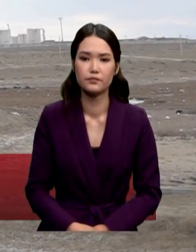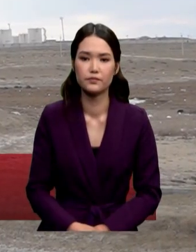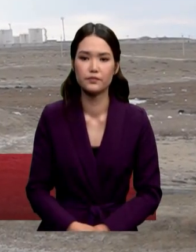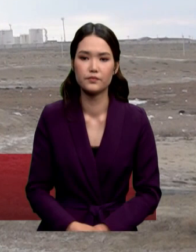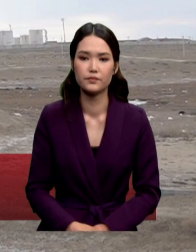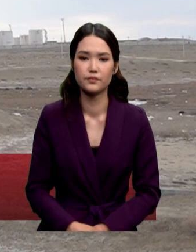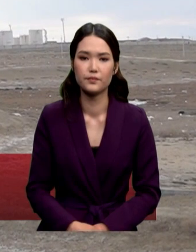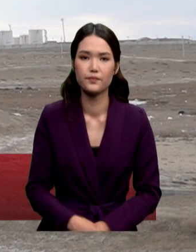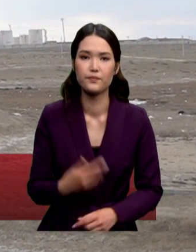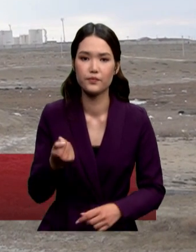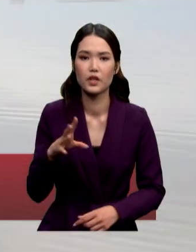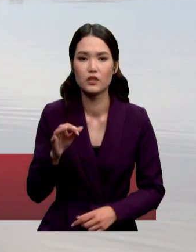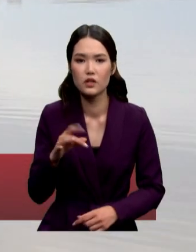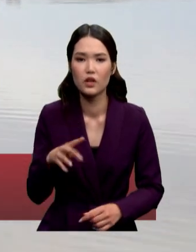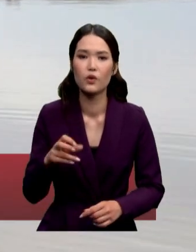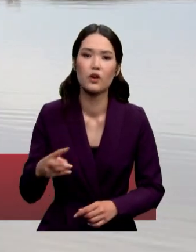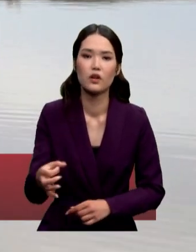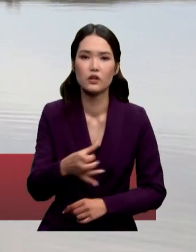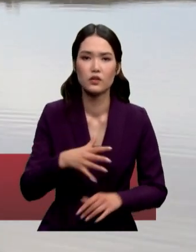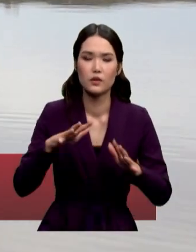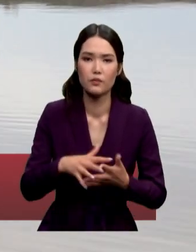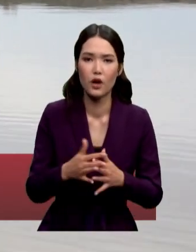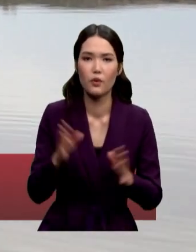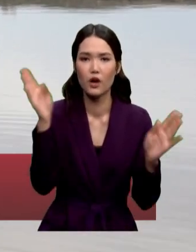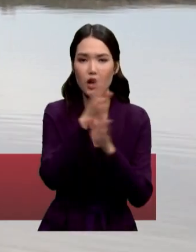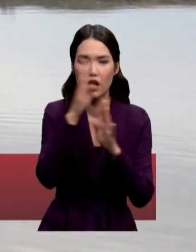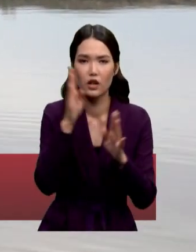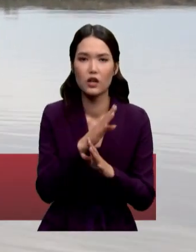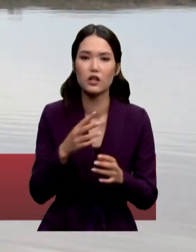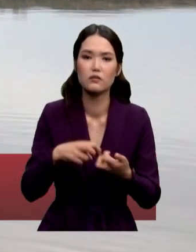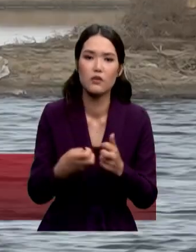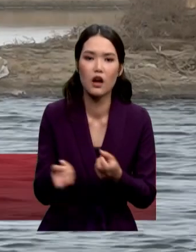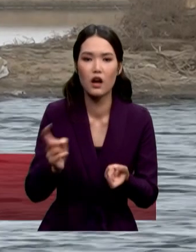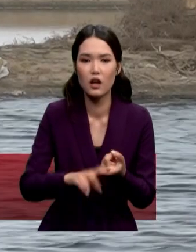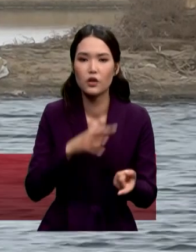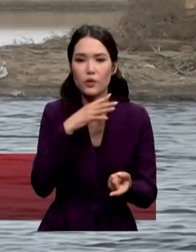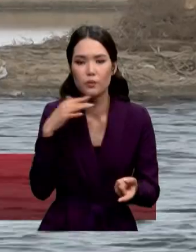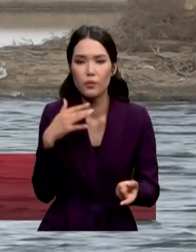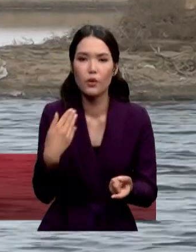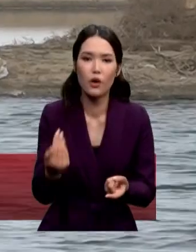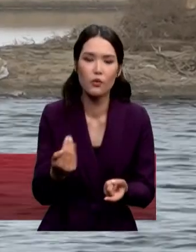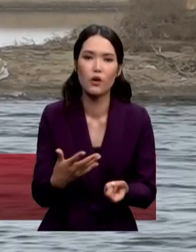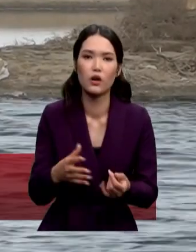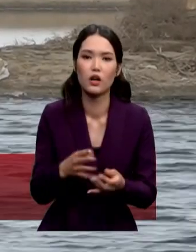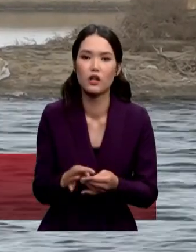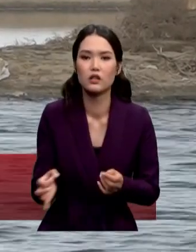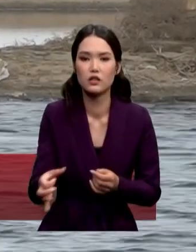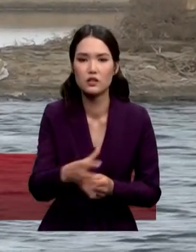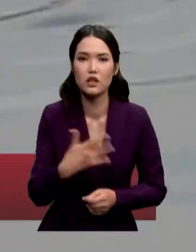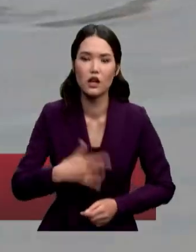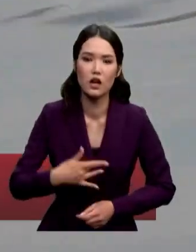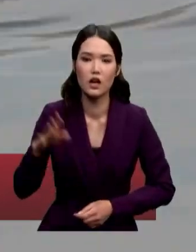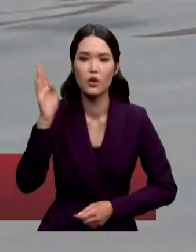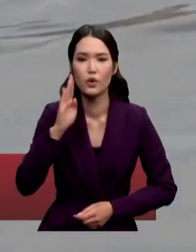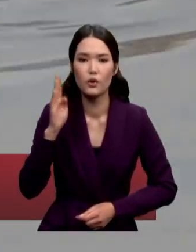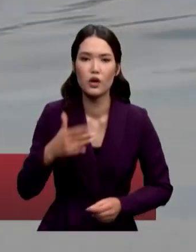Дәулет ауылындағы экологиялық проблема бірнеше жылдан бері шешім таппай келеді. Тұрғын үйден небәрі 300 метр қашықтықта орналасқан кәрізге жақын